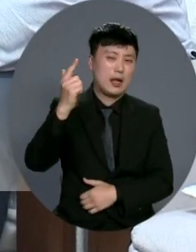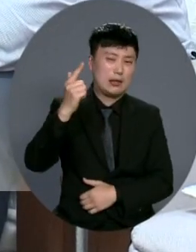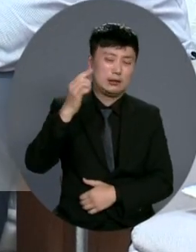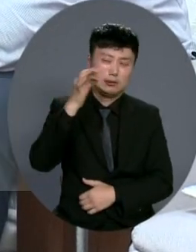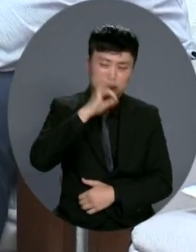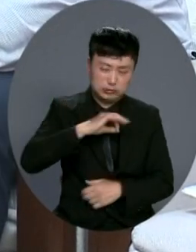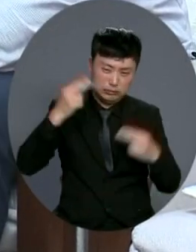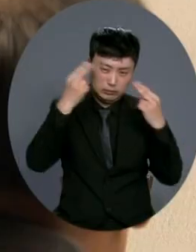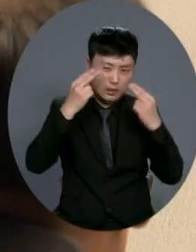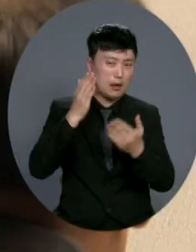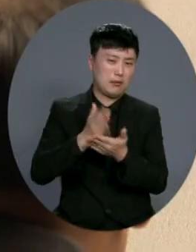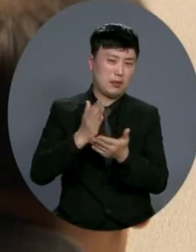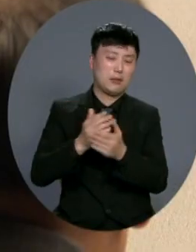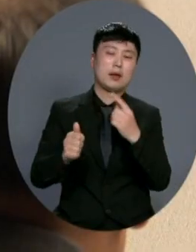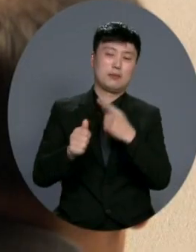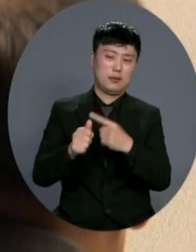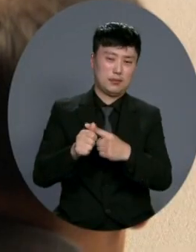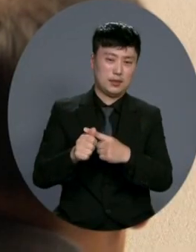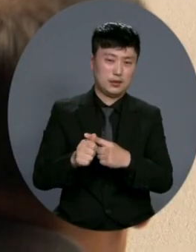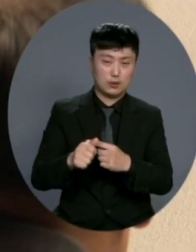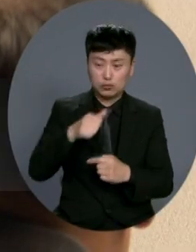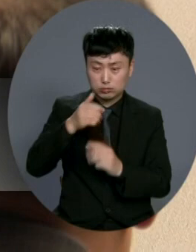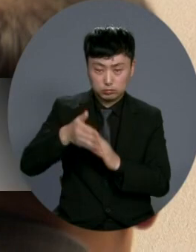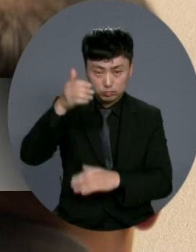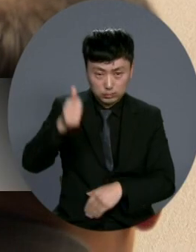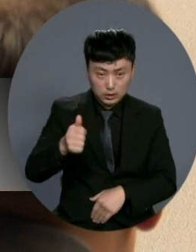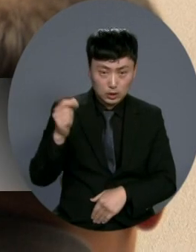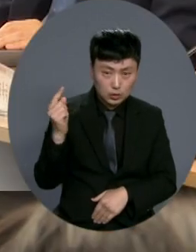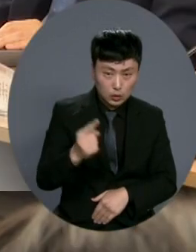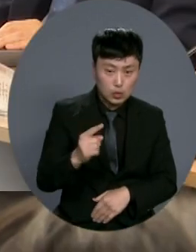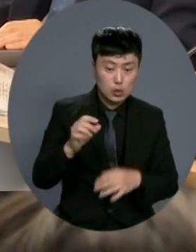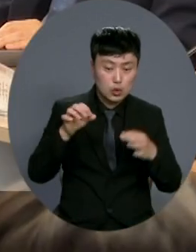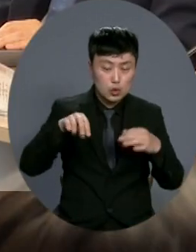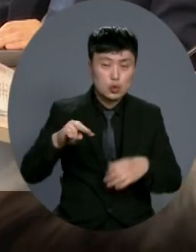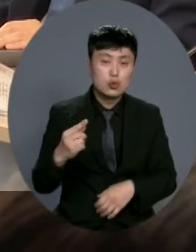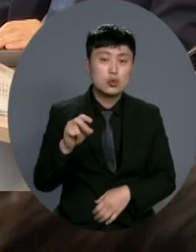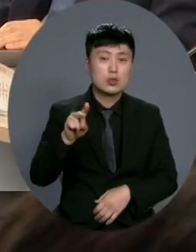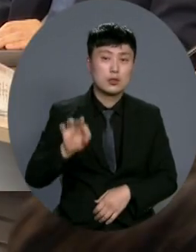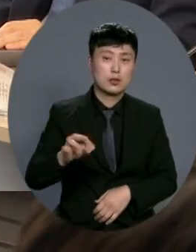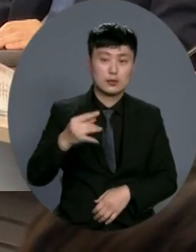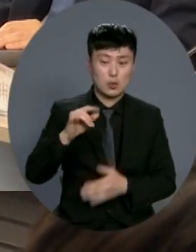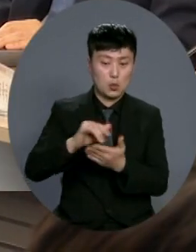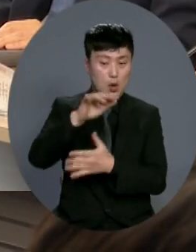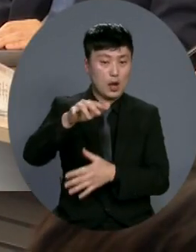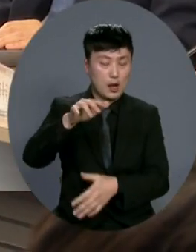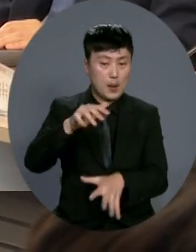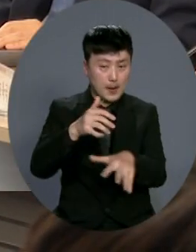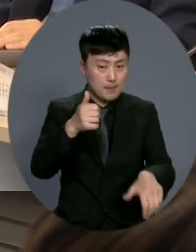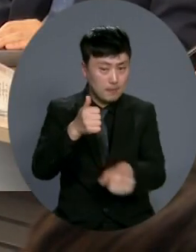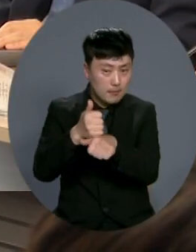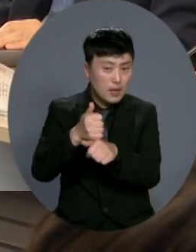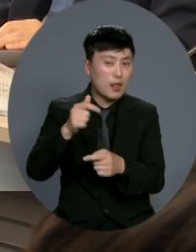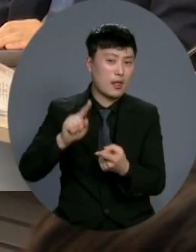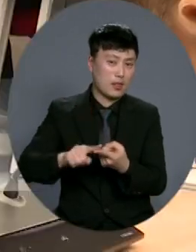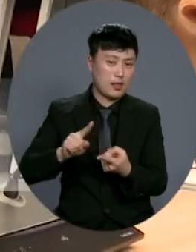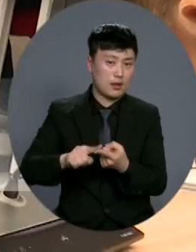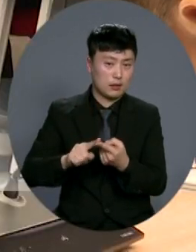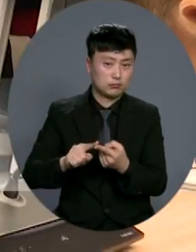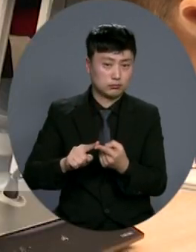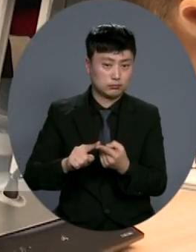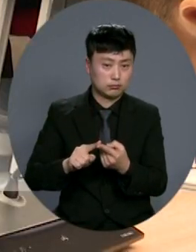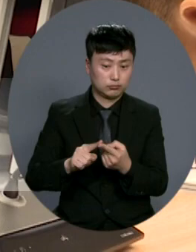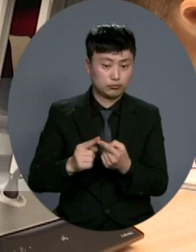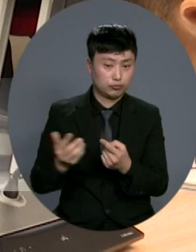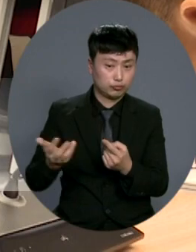된다고 비판했습니다. 홍준표 대구시장과 윤영대 공항시설 이전 단장이 유치 신청을 공식적으로